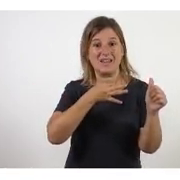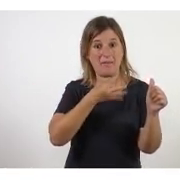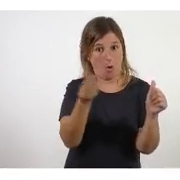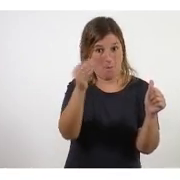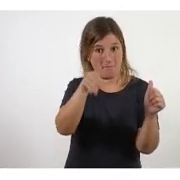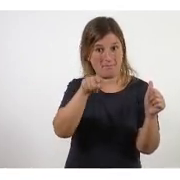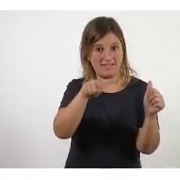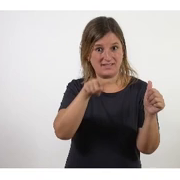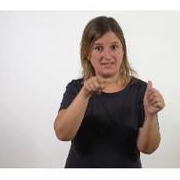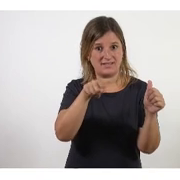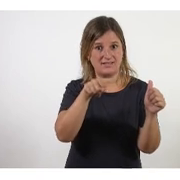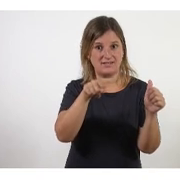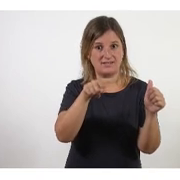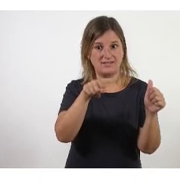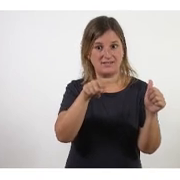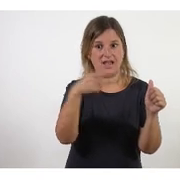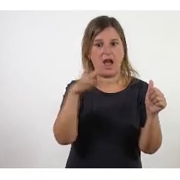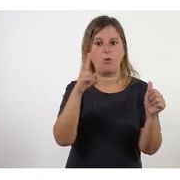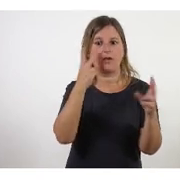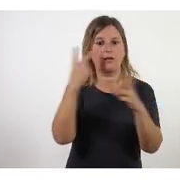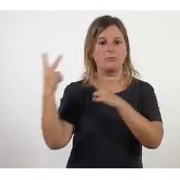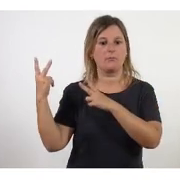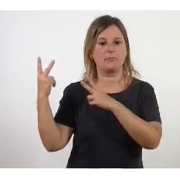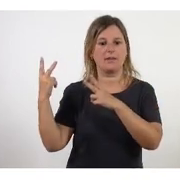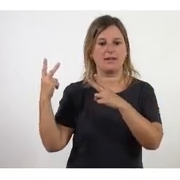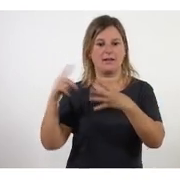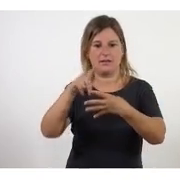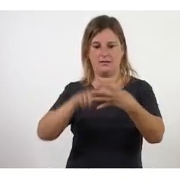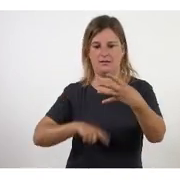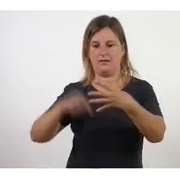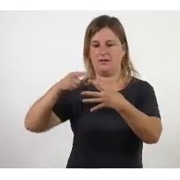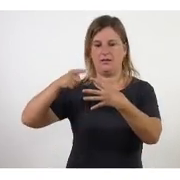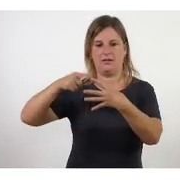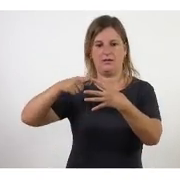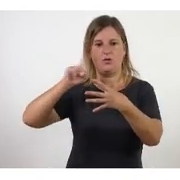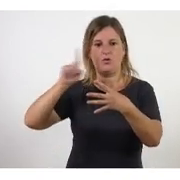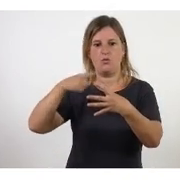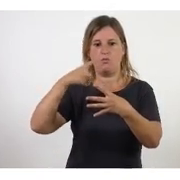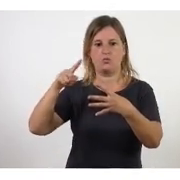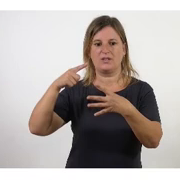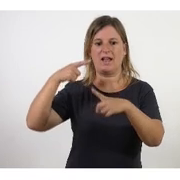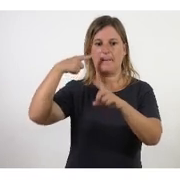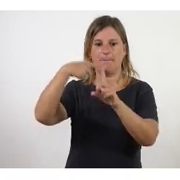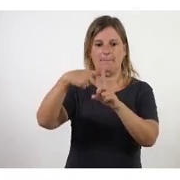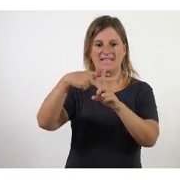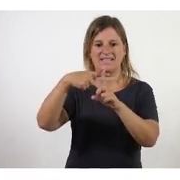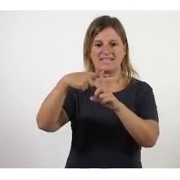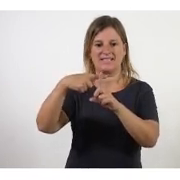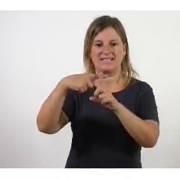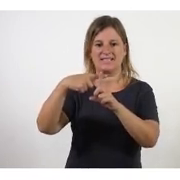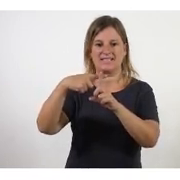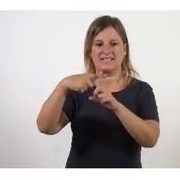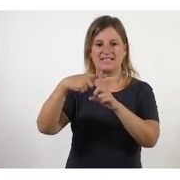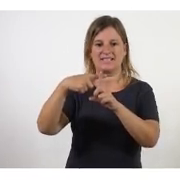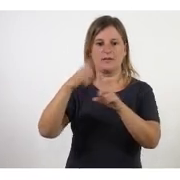jo mireu en la meva pantalla del mòbil, la quarta filera, la dalt de tota la música, quan li dones el símbol més,